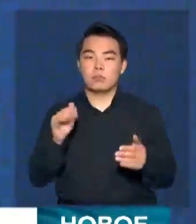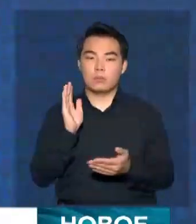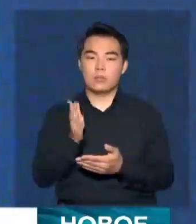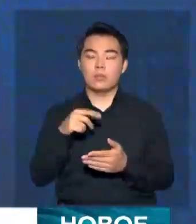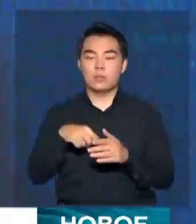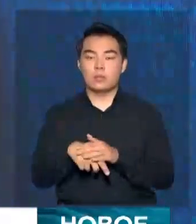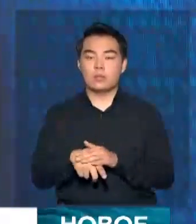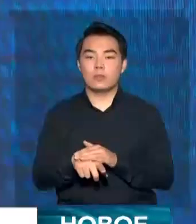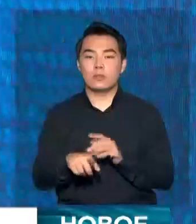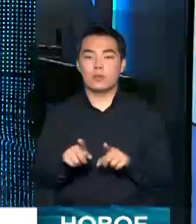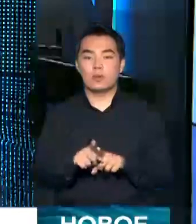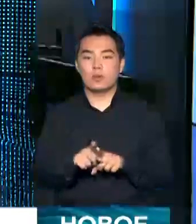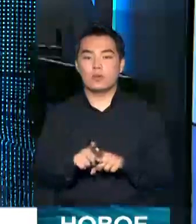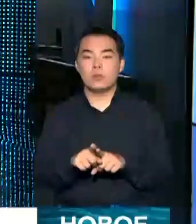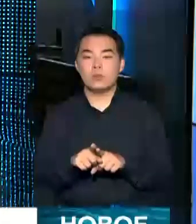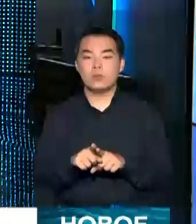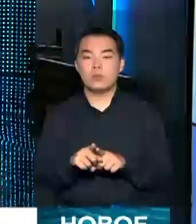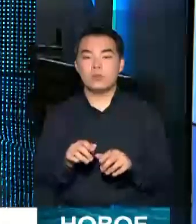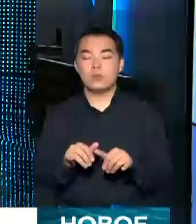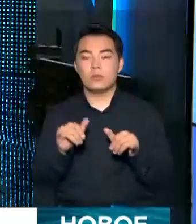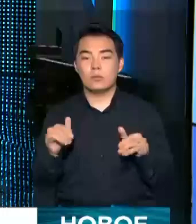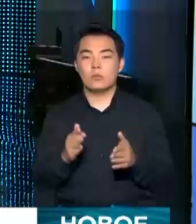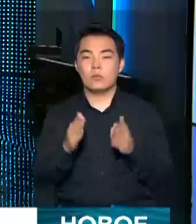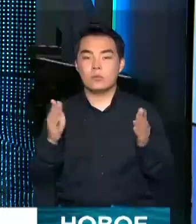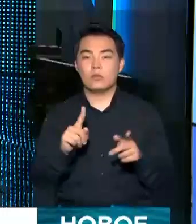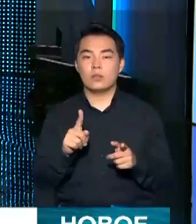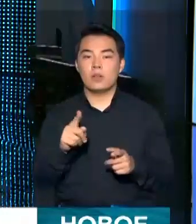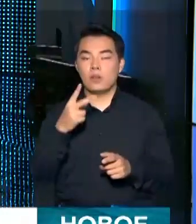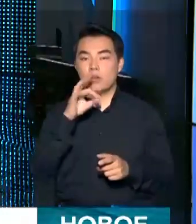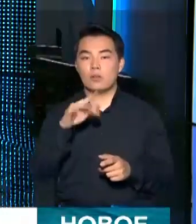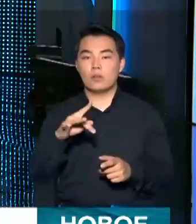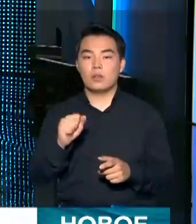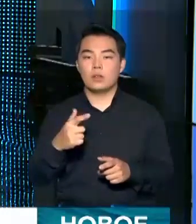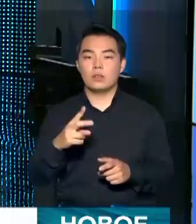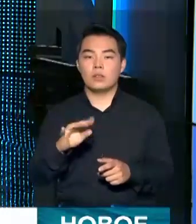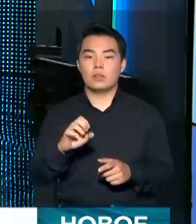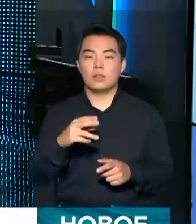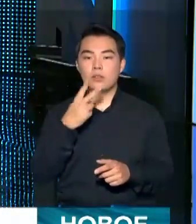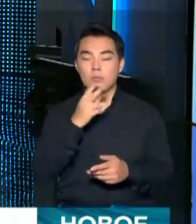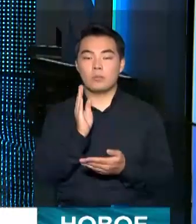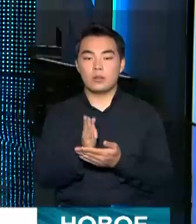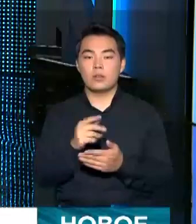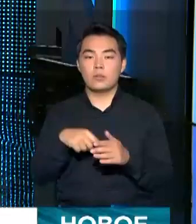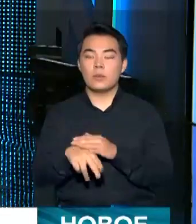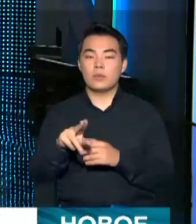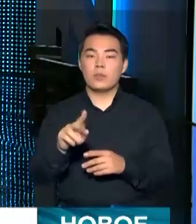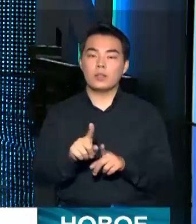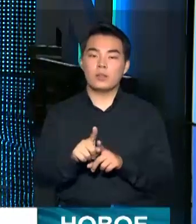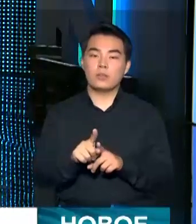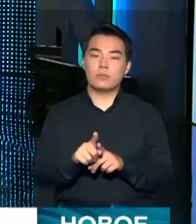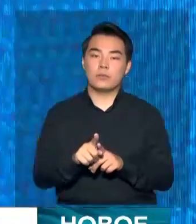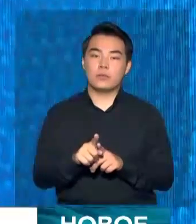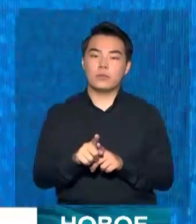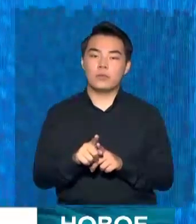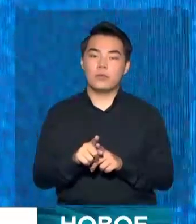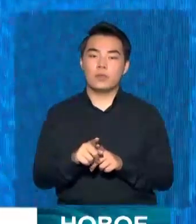наверное, влиять на те или иные процессы в рамках этой организации. Абсолютно, но здесь нужен такой подход, что нужно